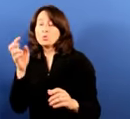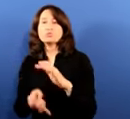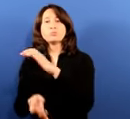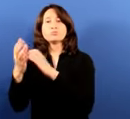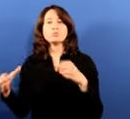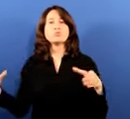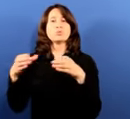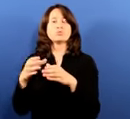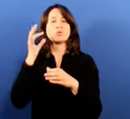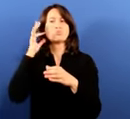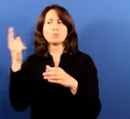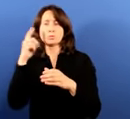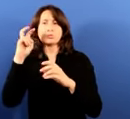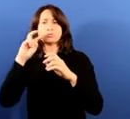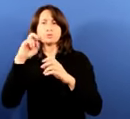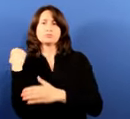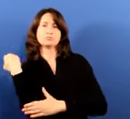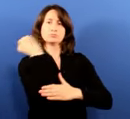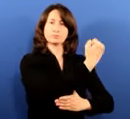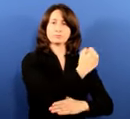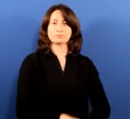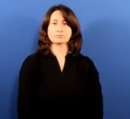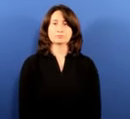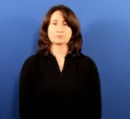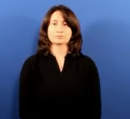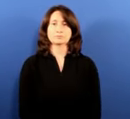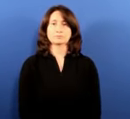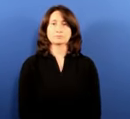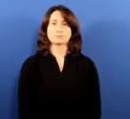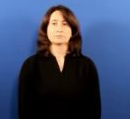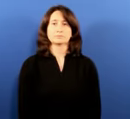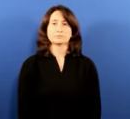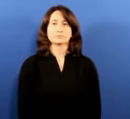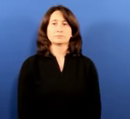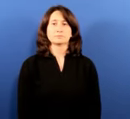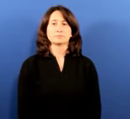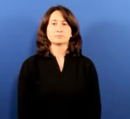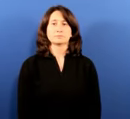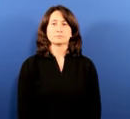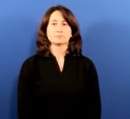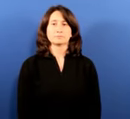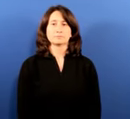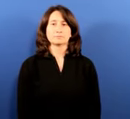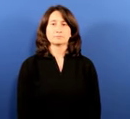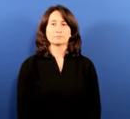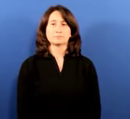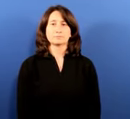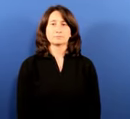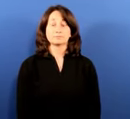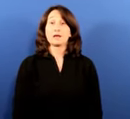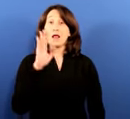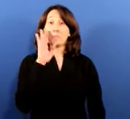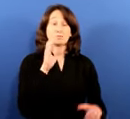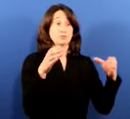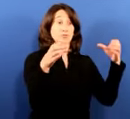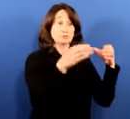du. Gizarte ekintza saila lanean ibili da azken hilabeteetan, elkarten mugimendutik datozen eta euren